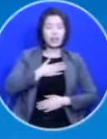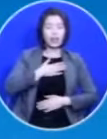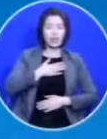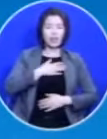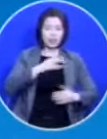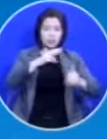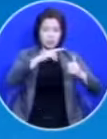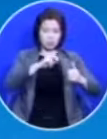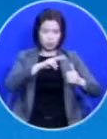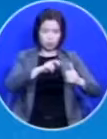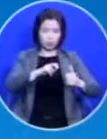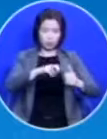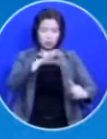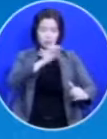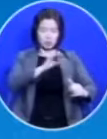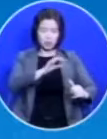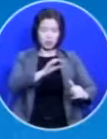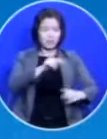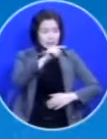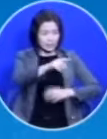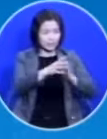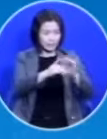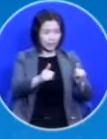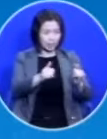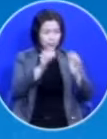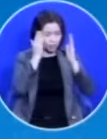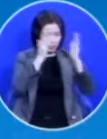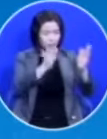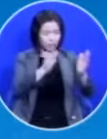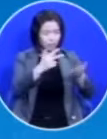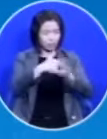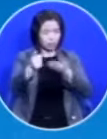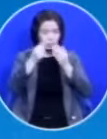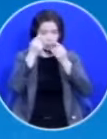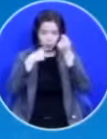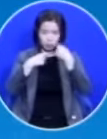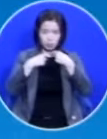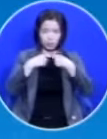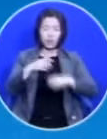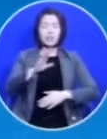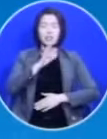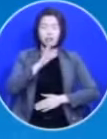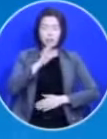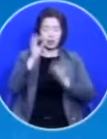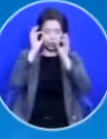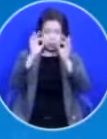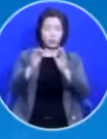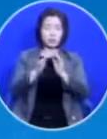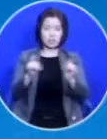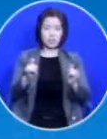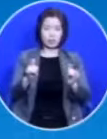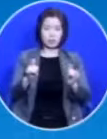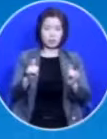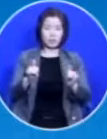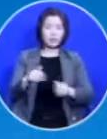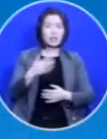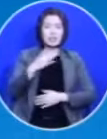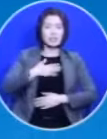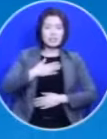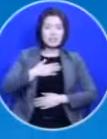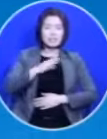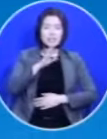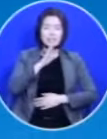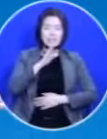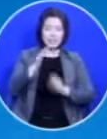미워하고 핍박하는 그 사람을 향한 주님의 눈물 그걸 정말 본 사람은 그러면 사람의 감정으로